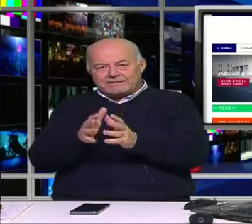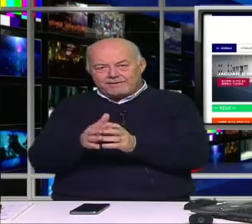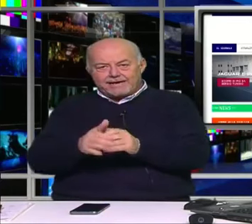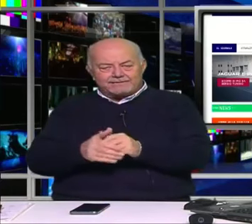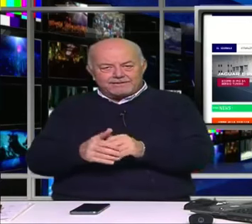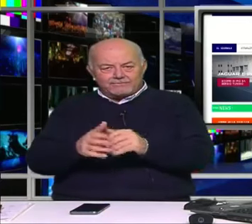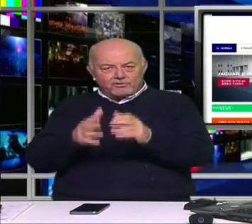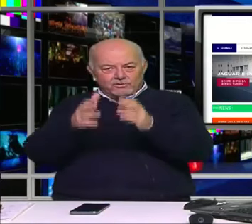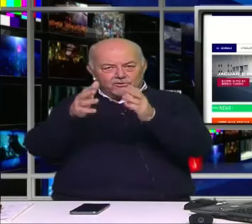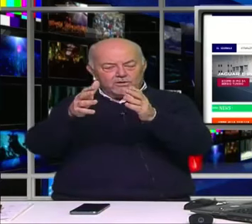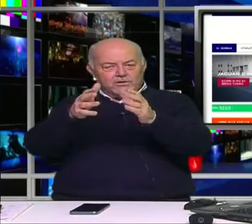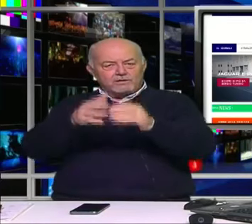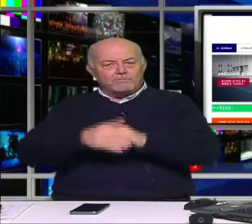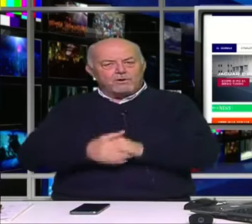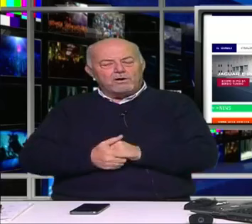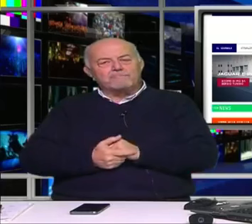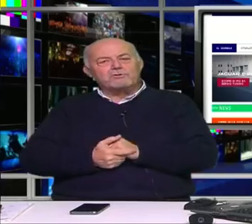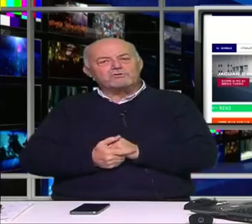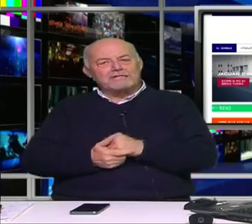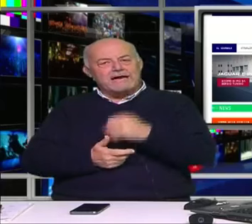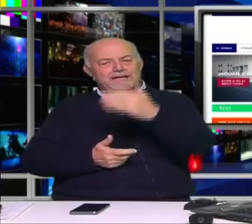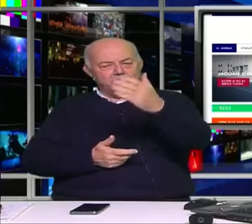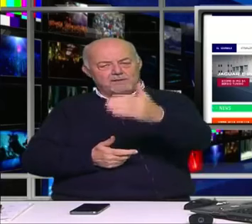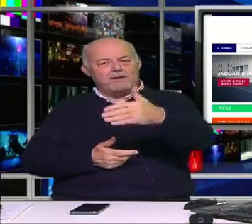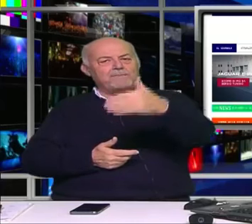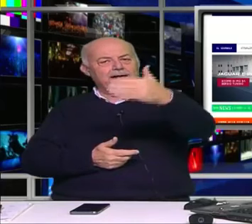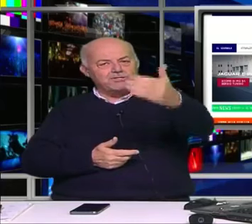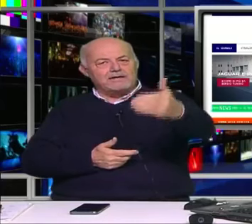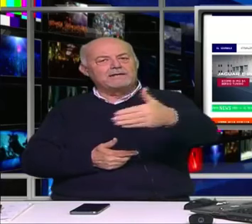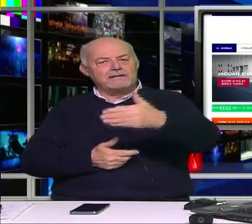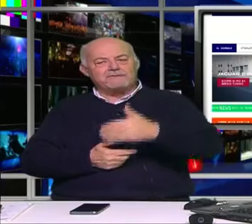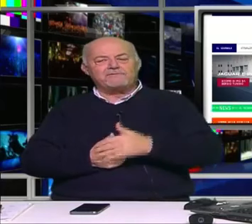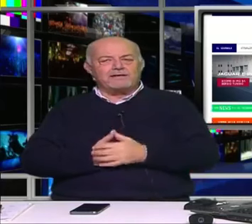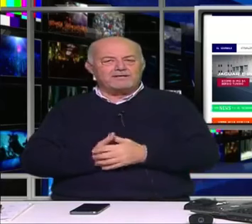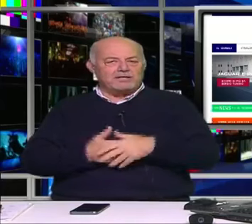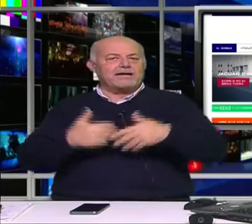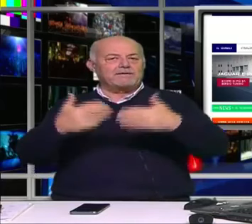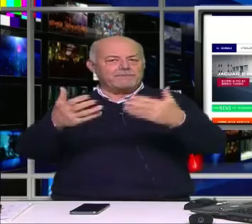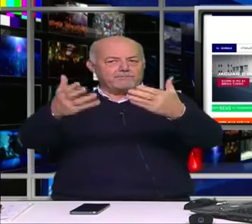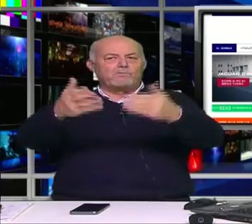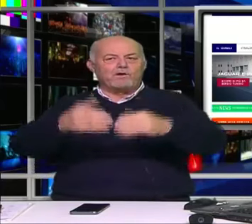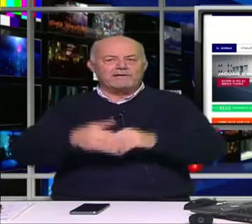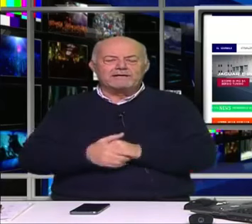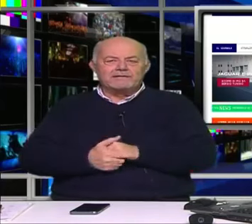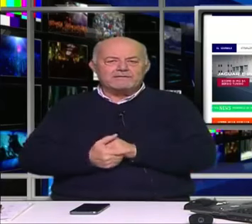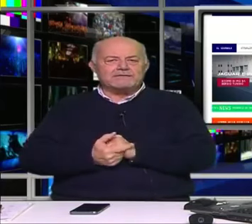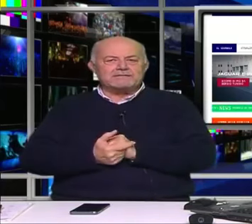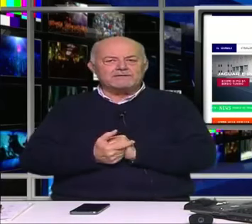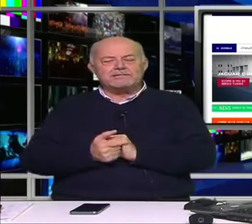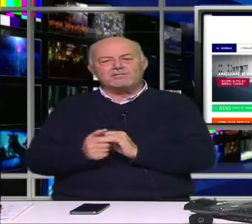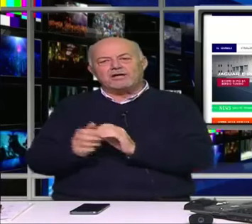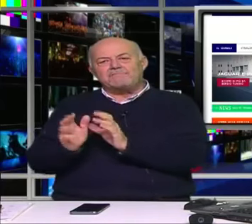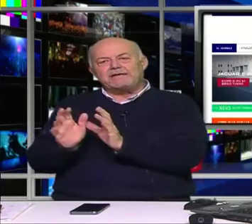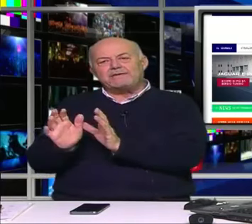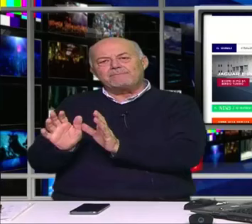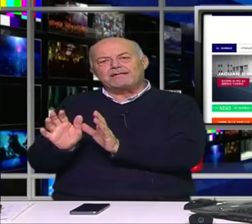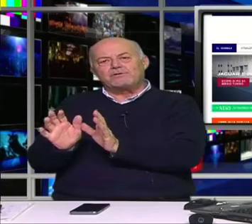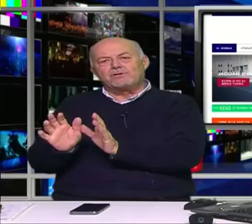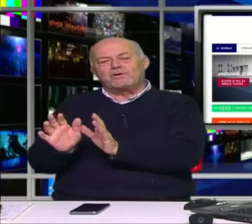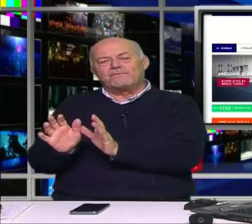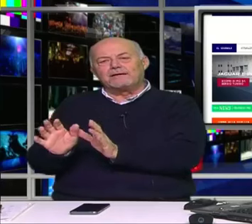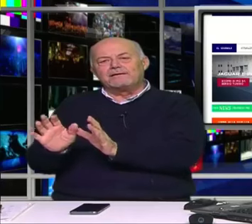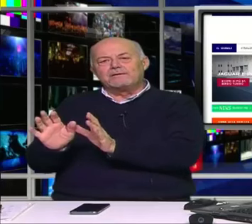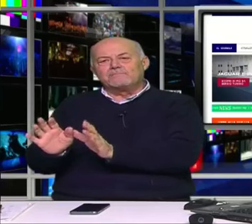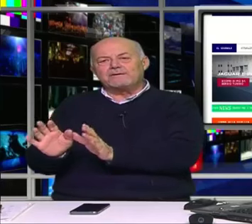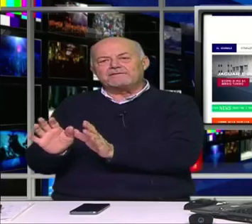spezzare questa parte che voglio poi postare sulla mia pagina e farla girare per promuovere questa situazione, vi mando